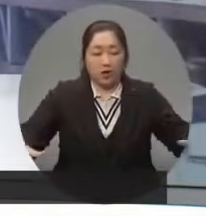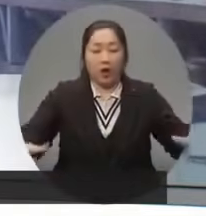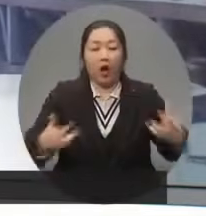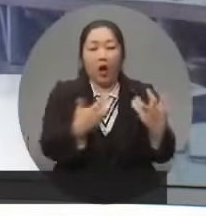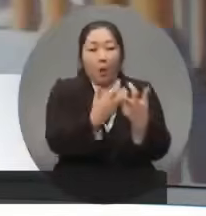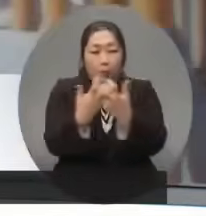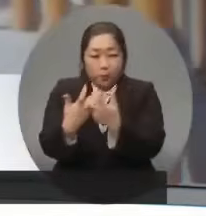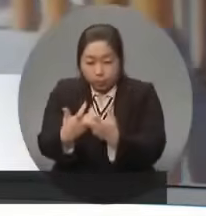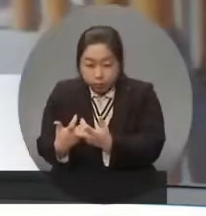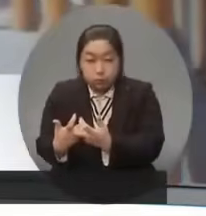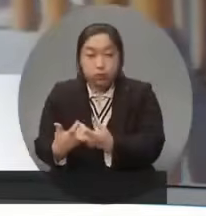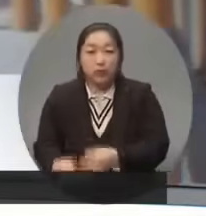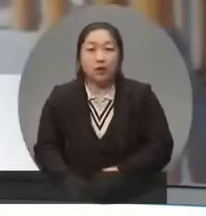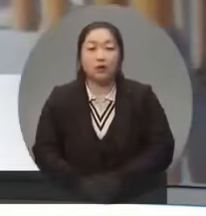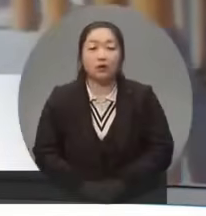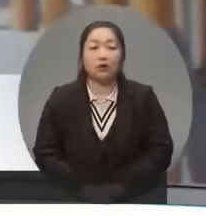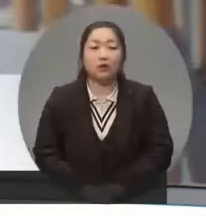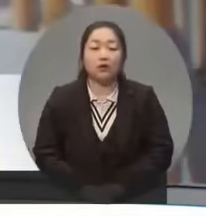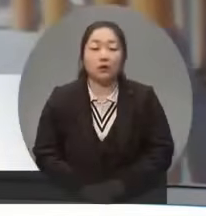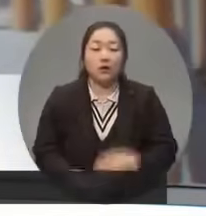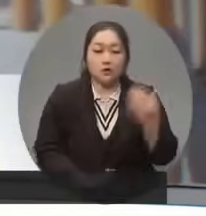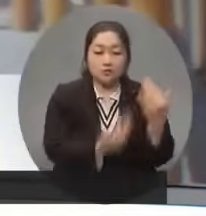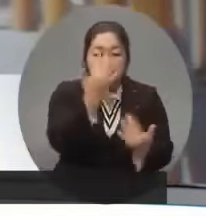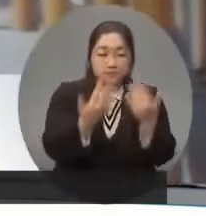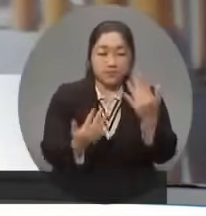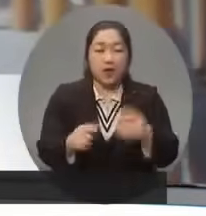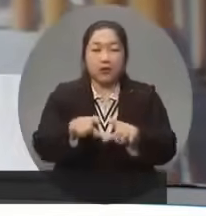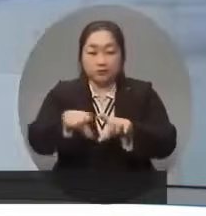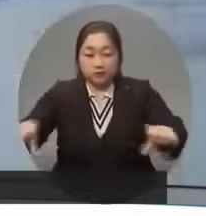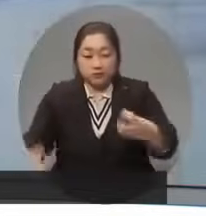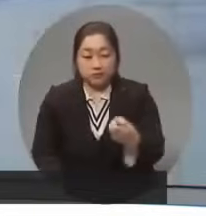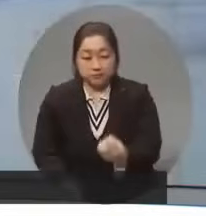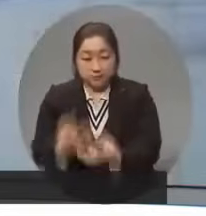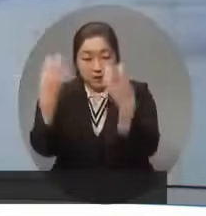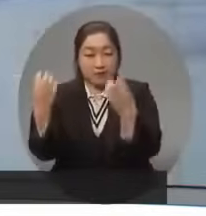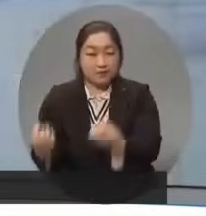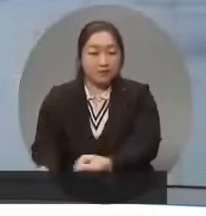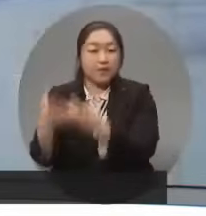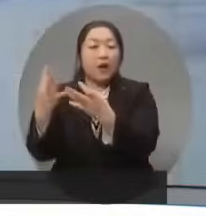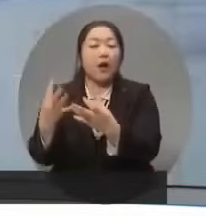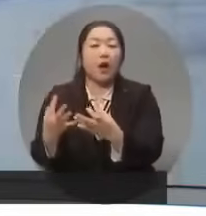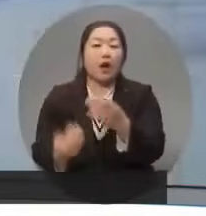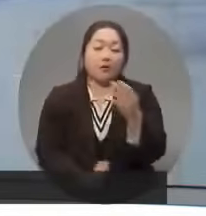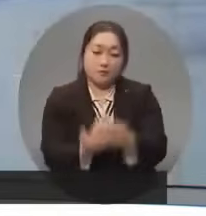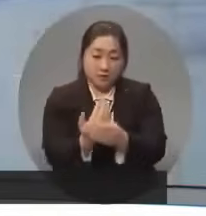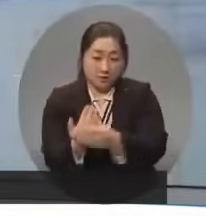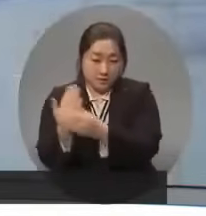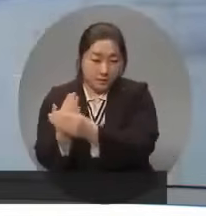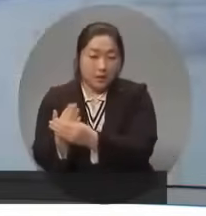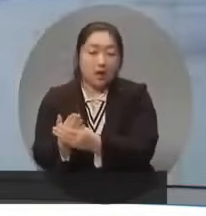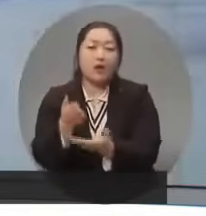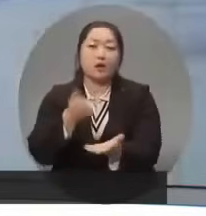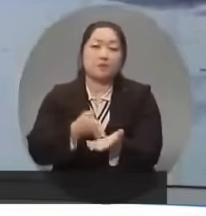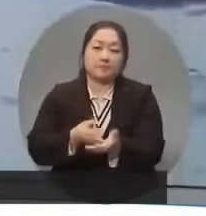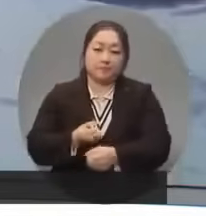꽁꽁 얼어붙었는데요. 화재와 동파 사고도 잇따랐습니다. 관련 소식 이초원 기자가